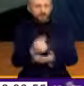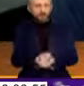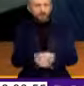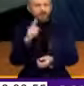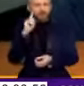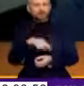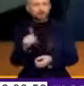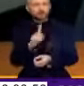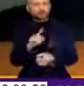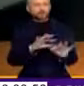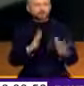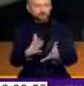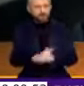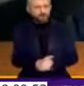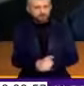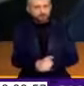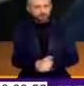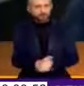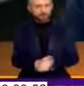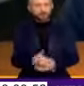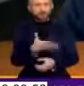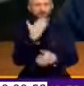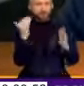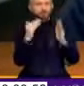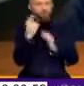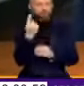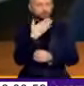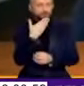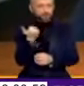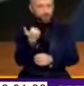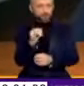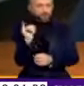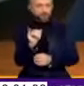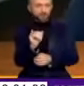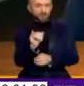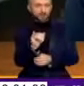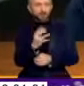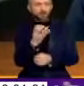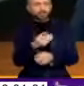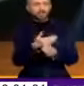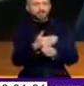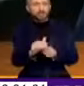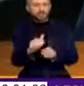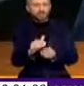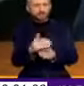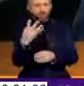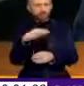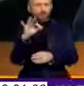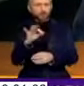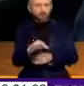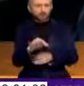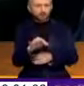знаєте, що відбувається? Нема будинкового лічильника, і ще частина, десь